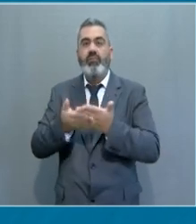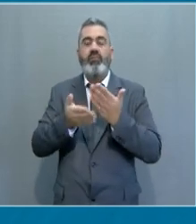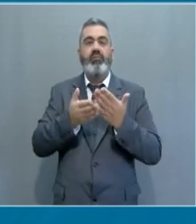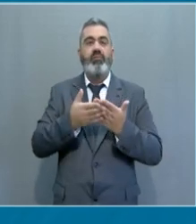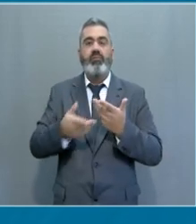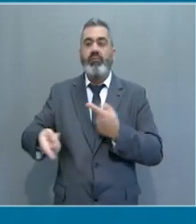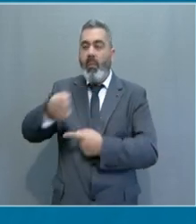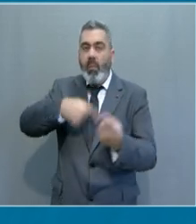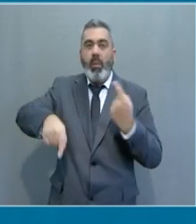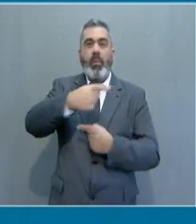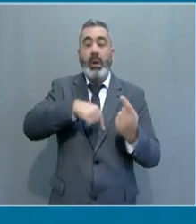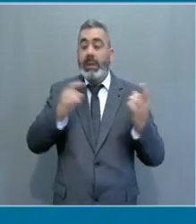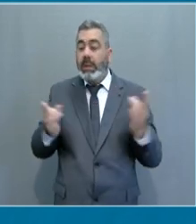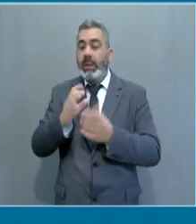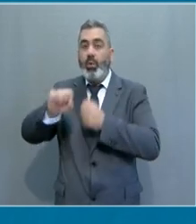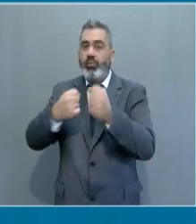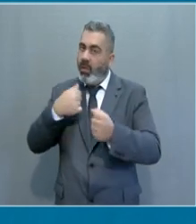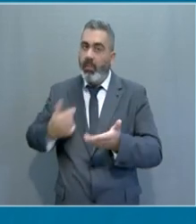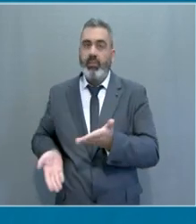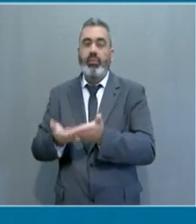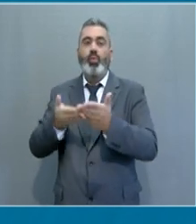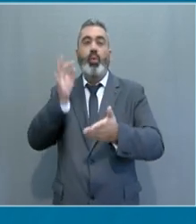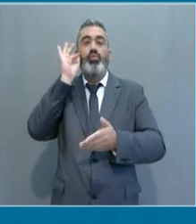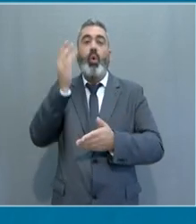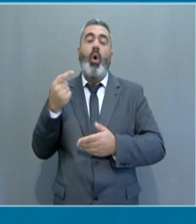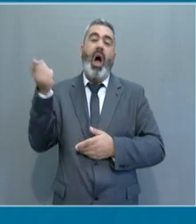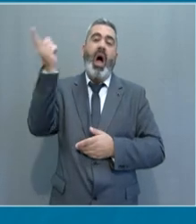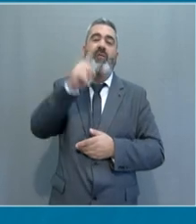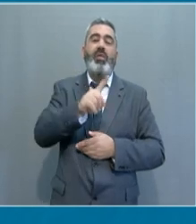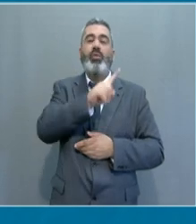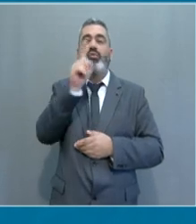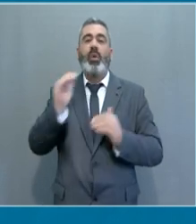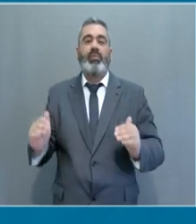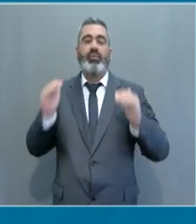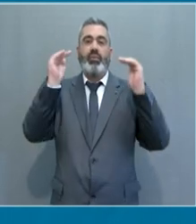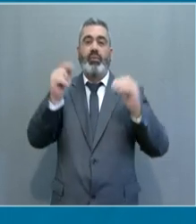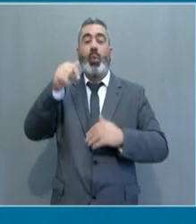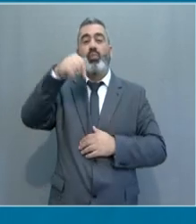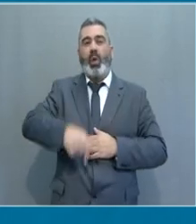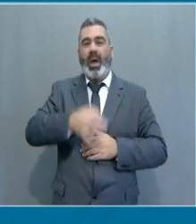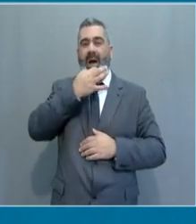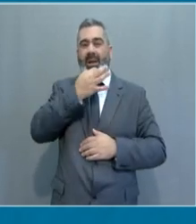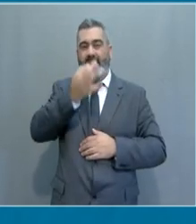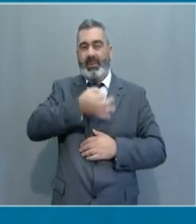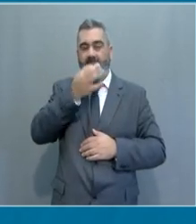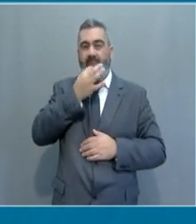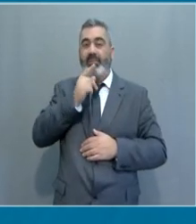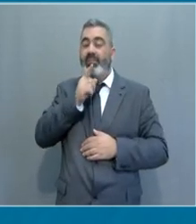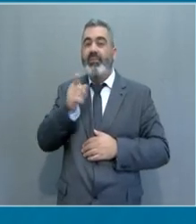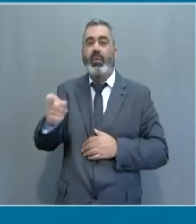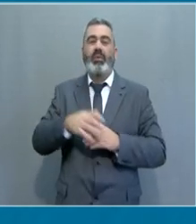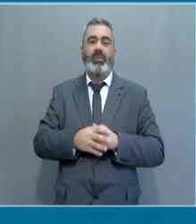πολίτες και να στηρίζουμε τις προσπάθειές σας για ένα καλύτερο αύριο. I would also like to thank our partners from